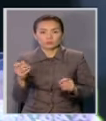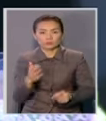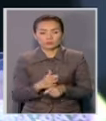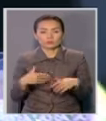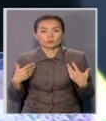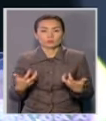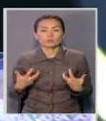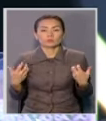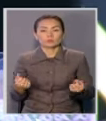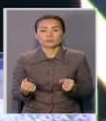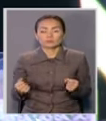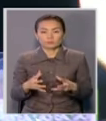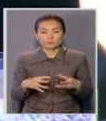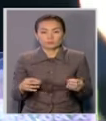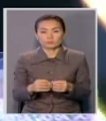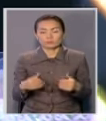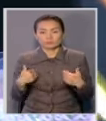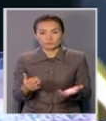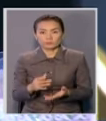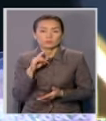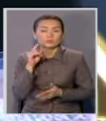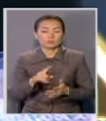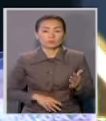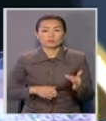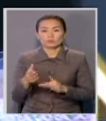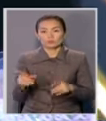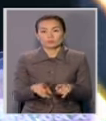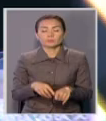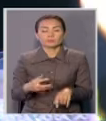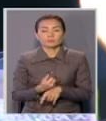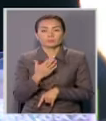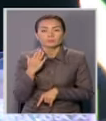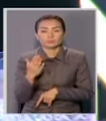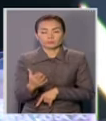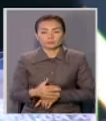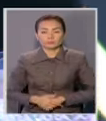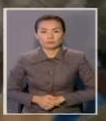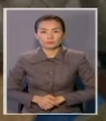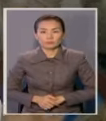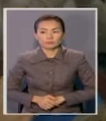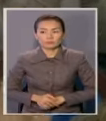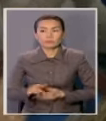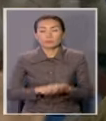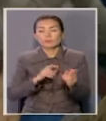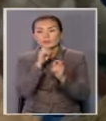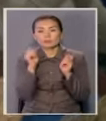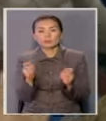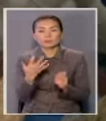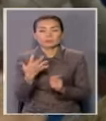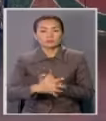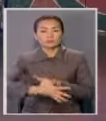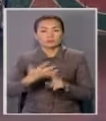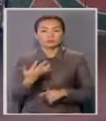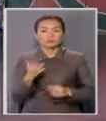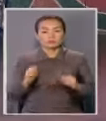желаю здоровья благополучия вашим семьям уверен что и в будущем Мы добьемся таких больших успехов теперь награжденный победитель